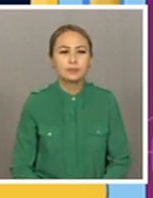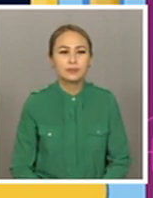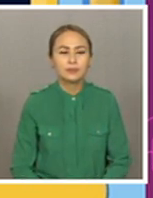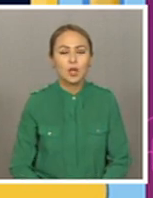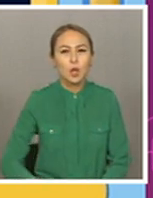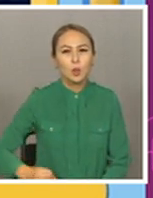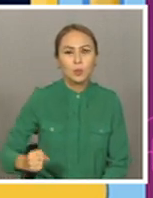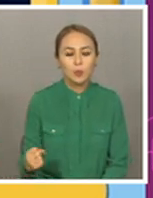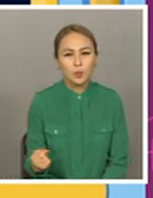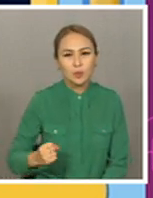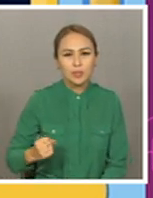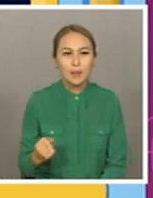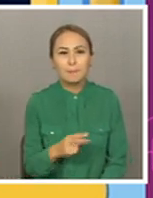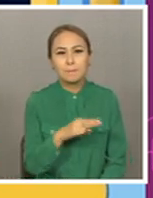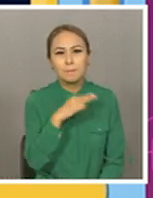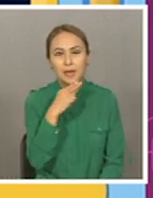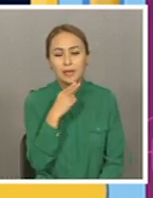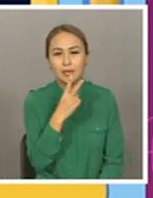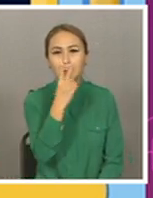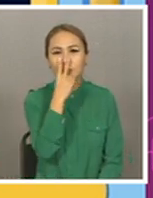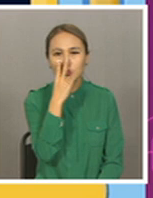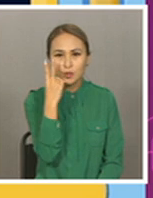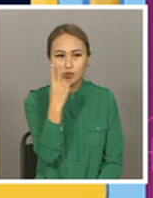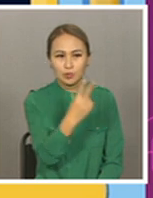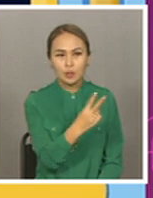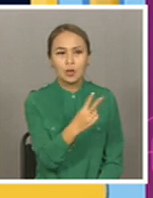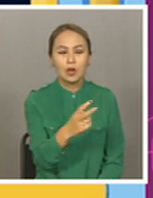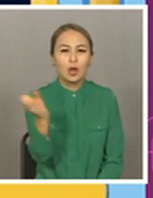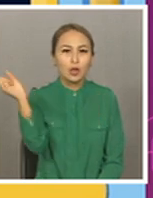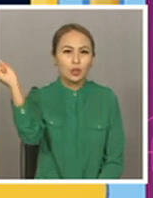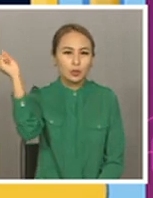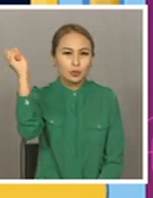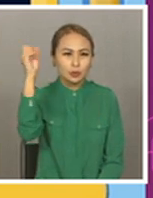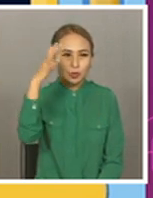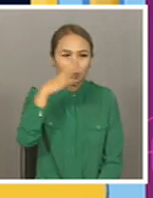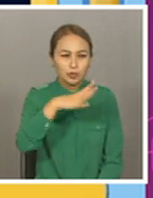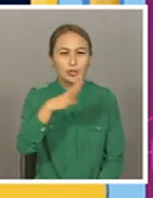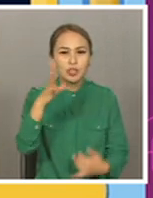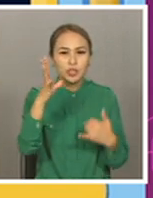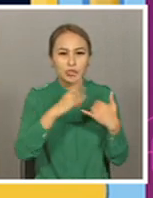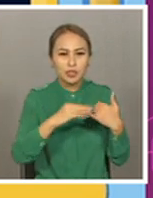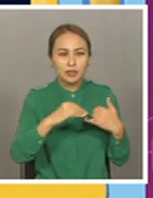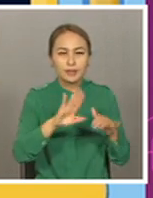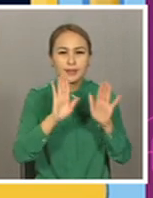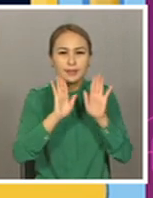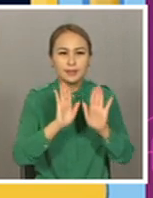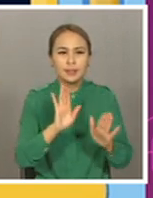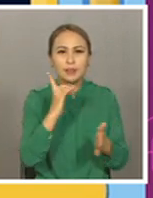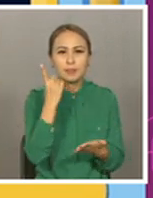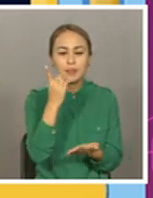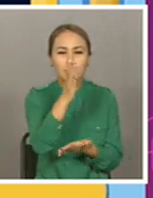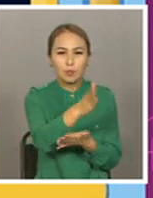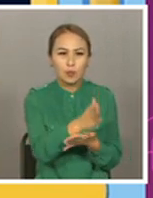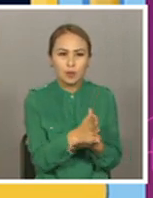Достар, байқап тұрсыңдар ма? Күннің жарығы жердің тек бір бөлігіне ғана түсіп